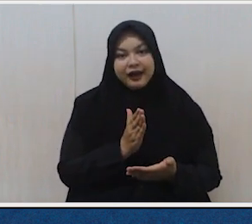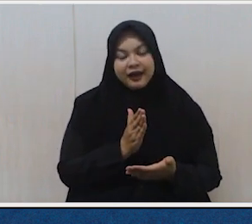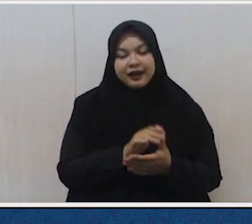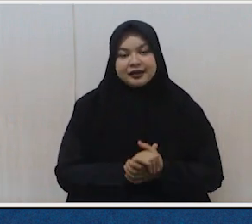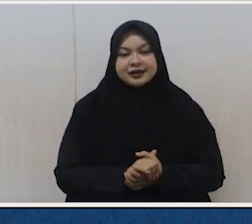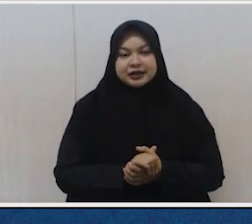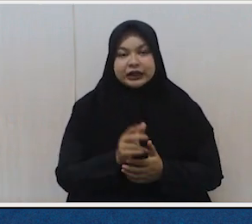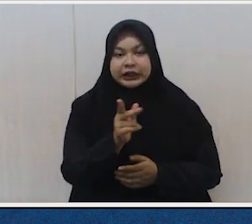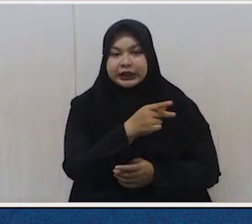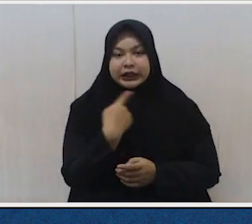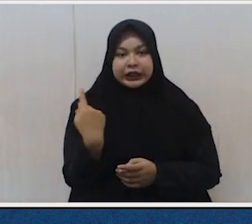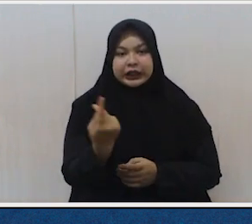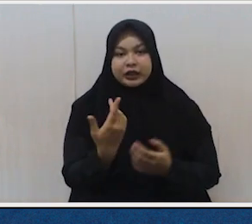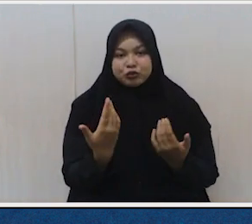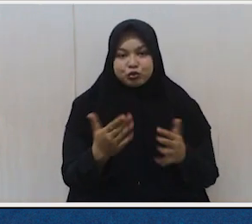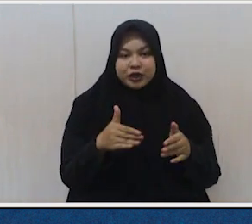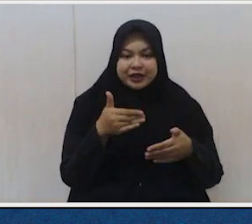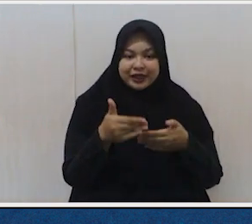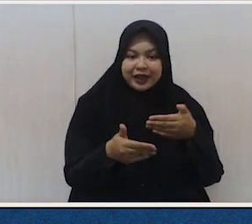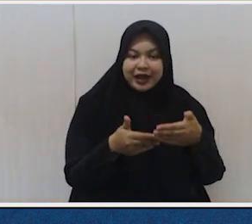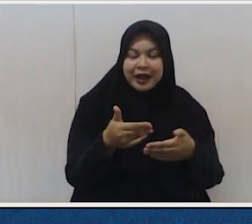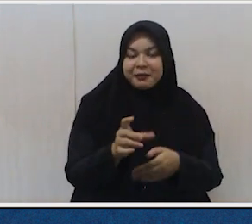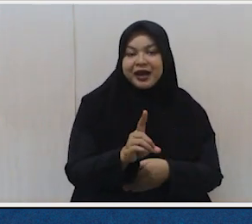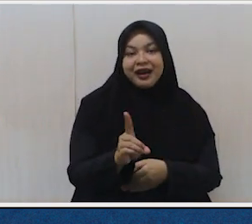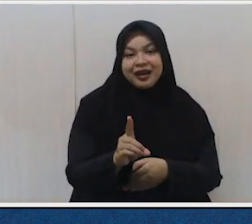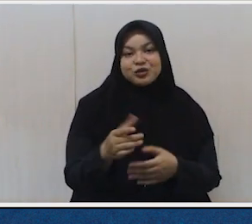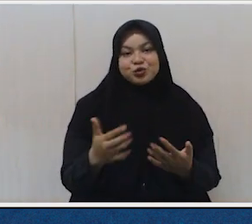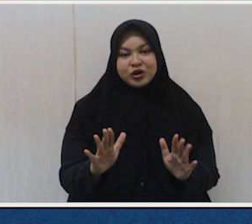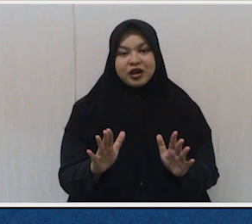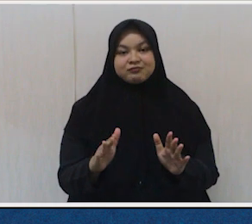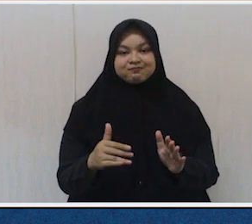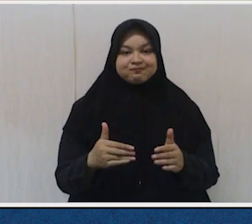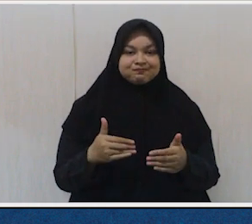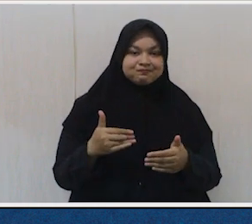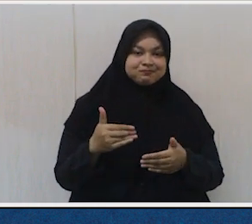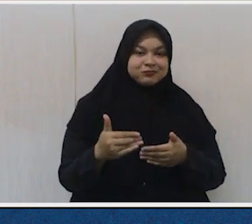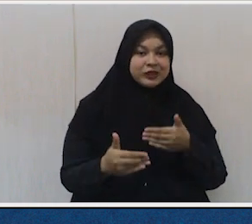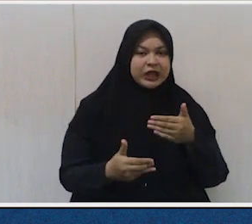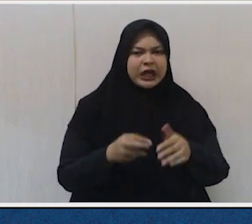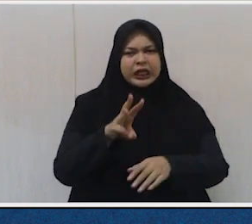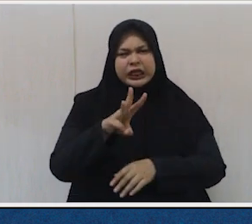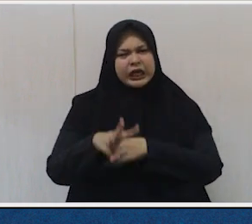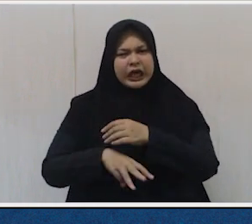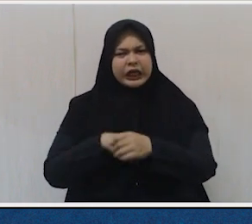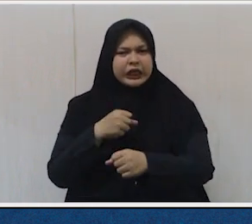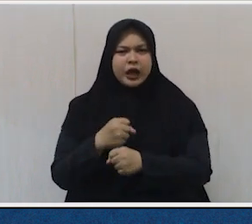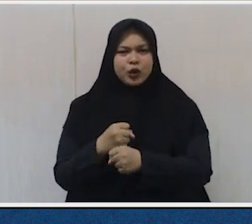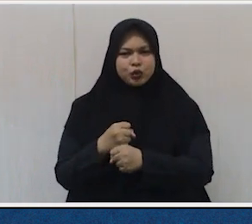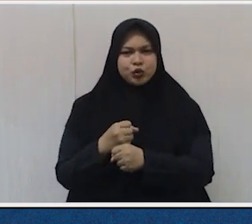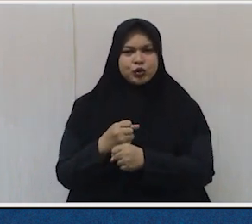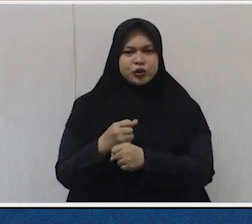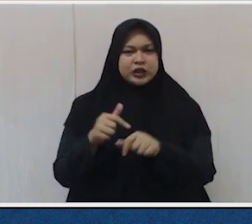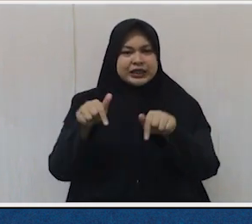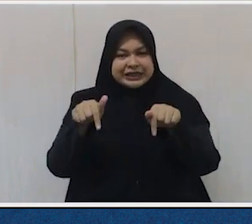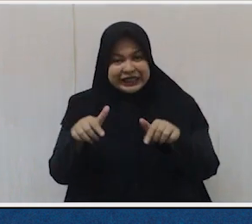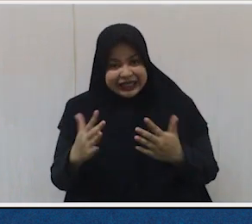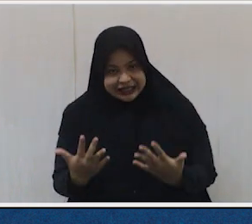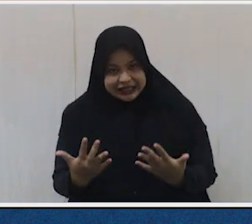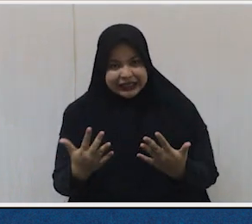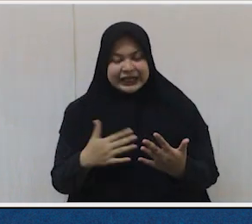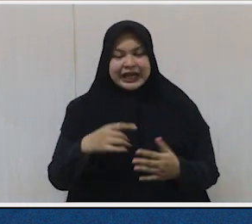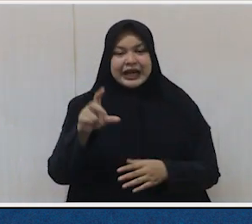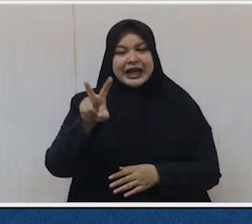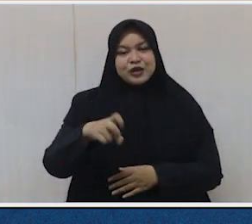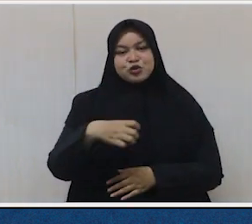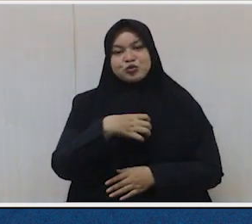masfi ya Maksudnya kita sudah di tahap mana ini sudah berjalan kan e 3 tahunah ya 3 tahun sudah di titik ini kita